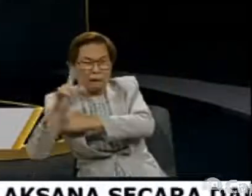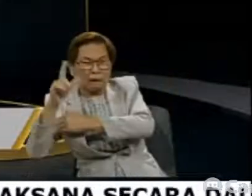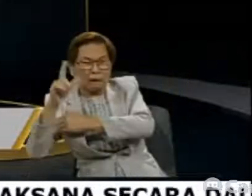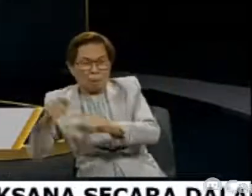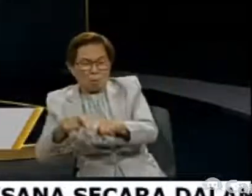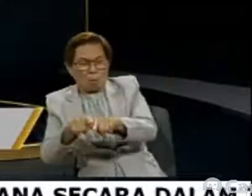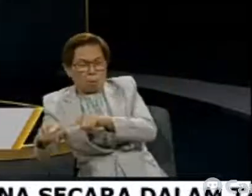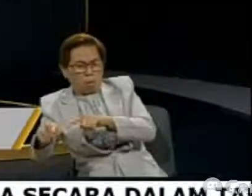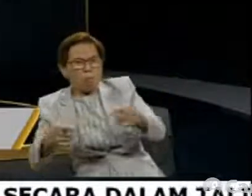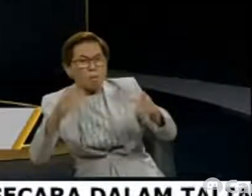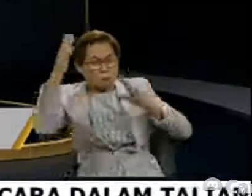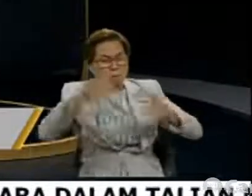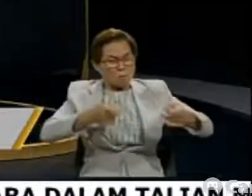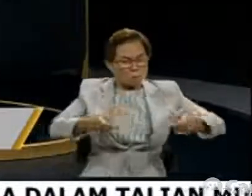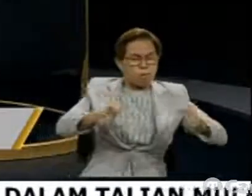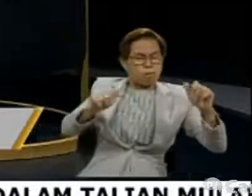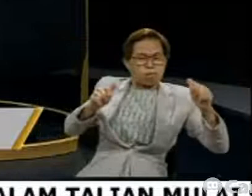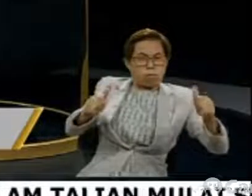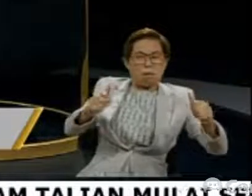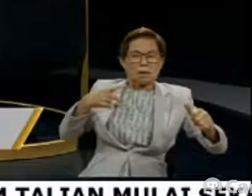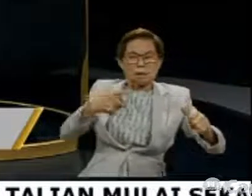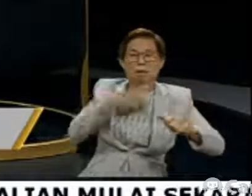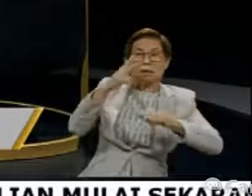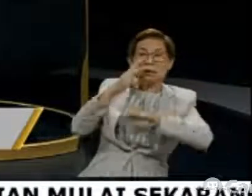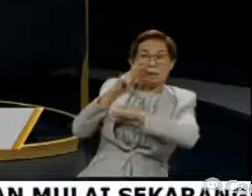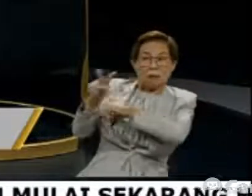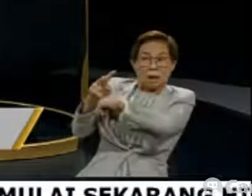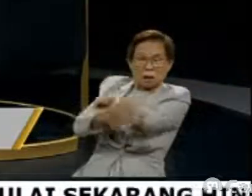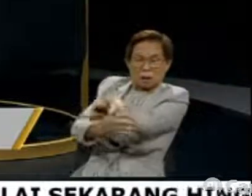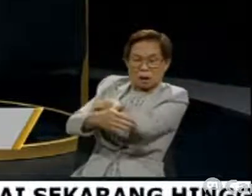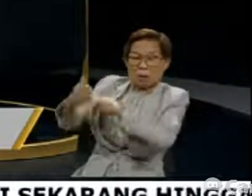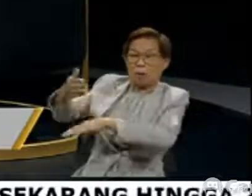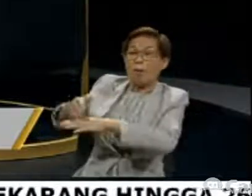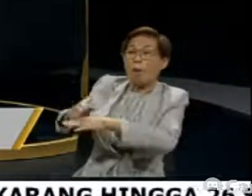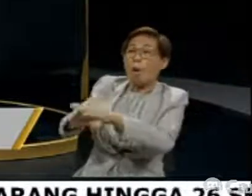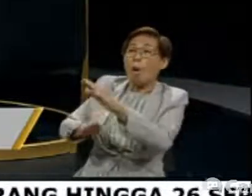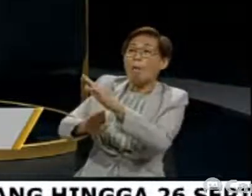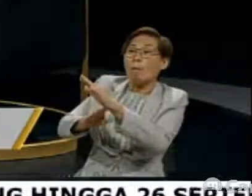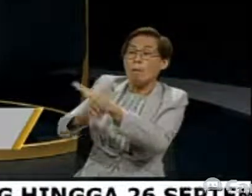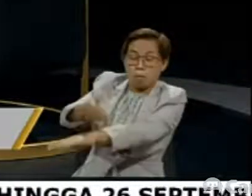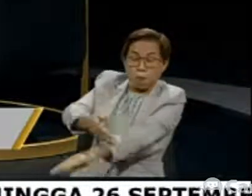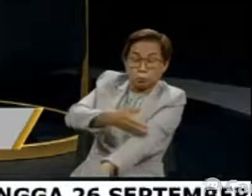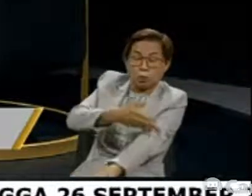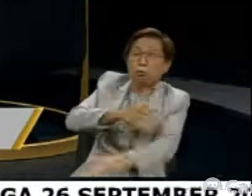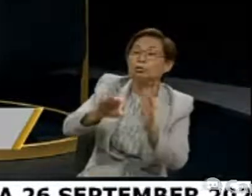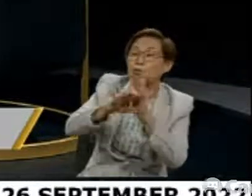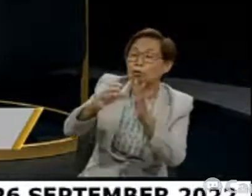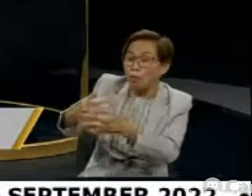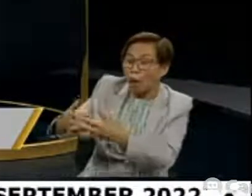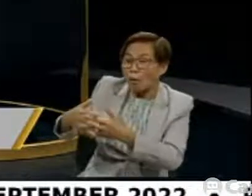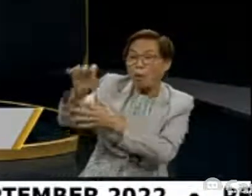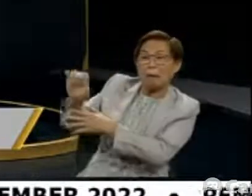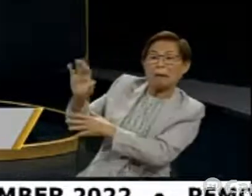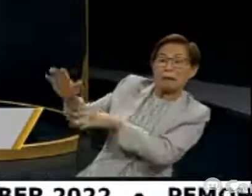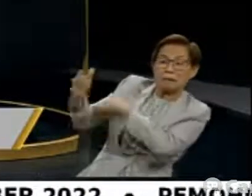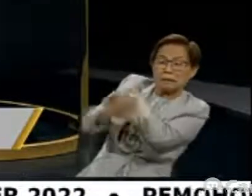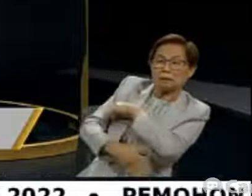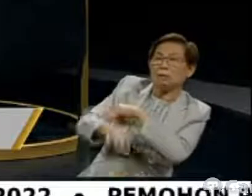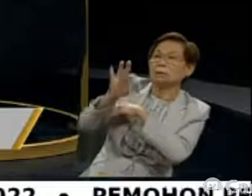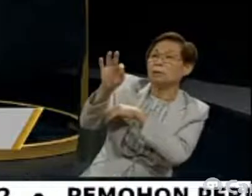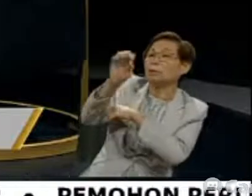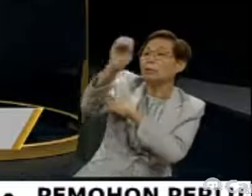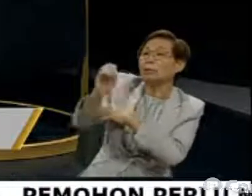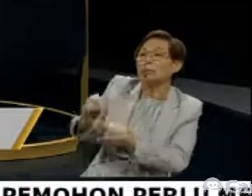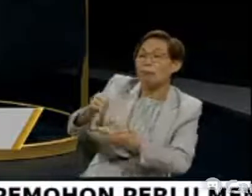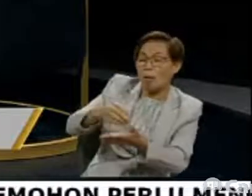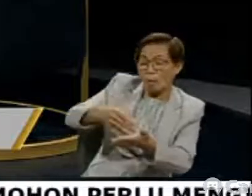cowok terkawal nya kalau kita lihat di negara-negara maju seperti Amerika Syarikat hal Eropa selalu lebih kurang 19 thus